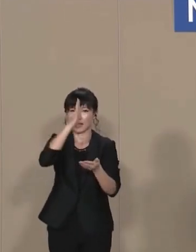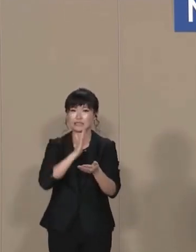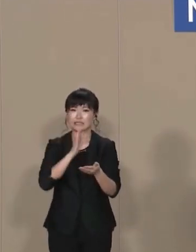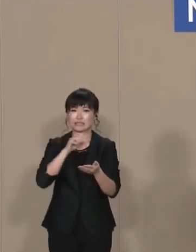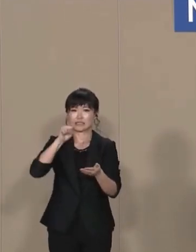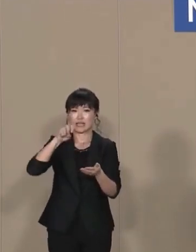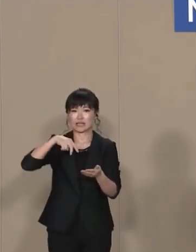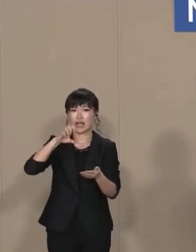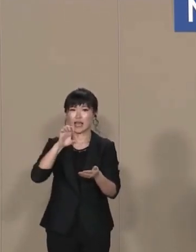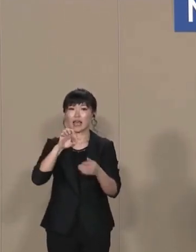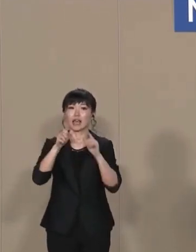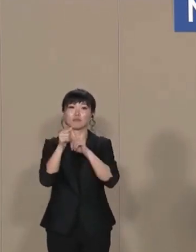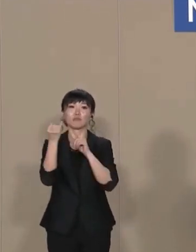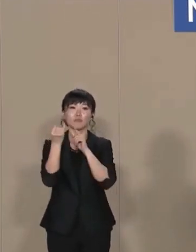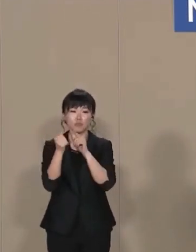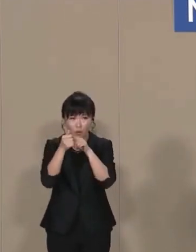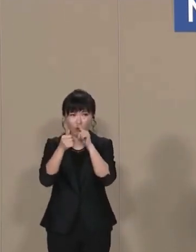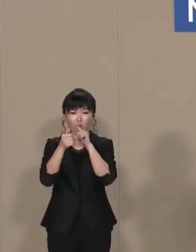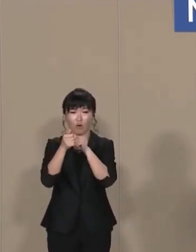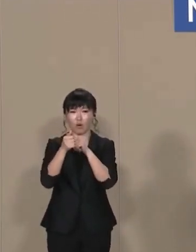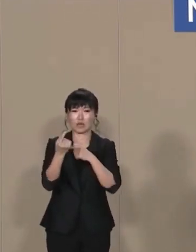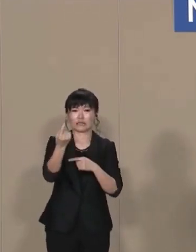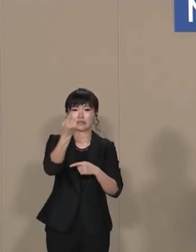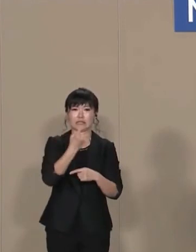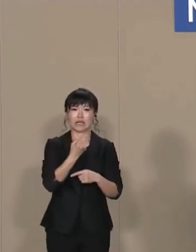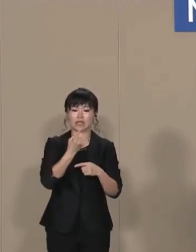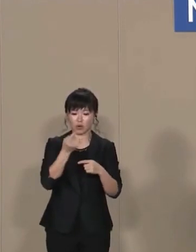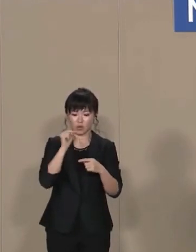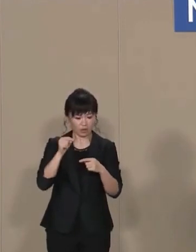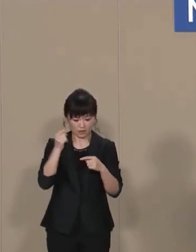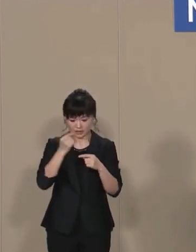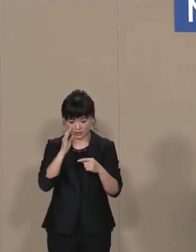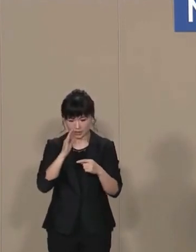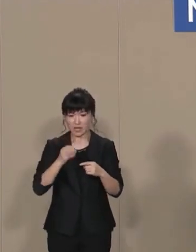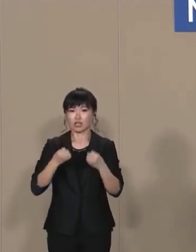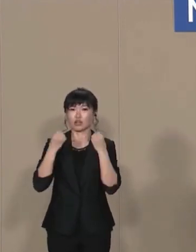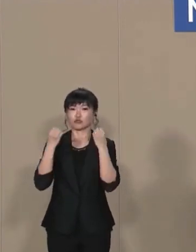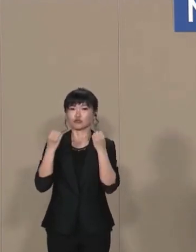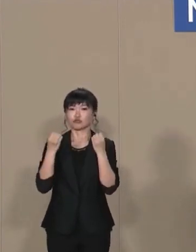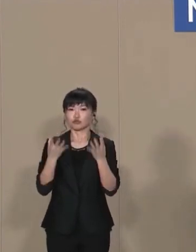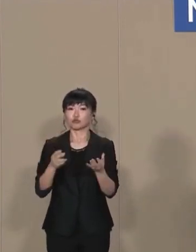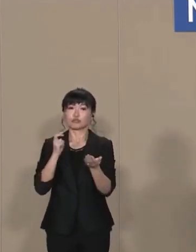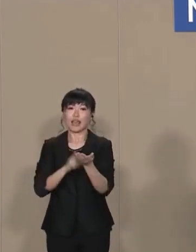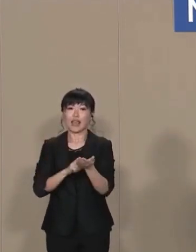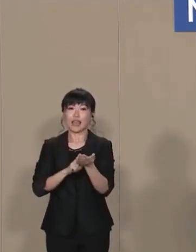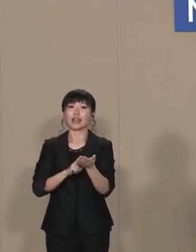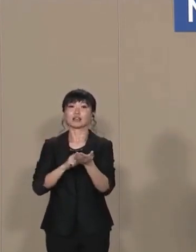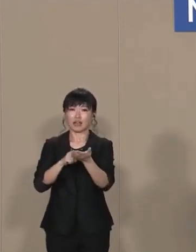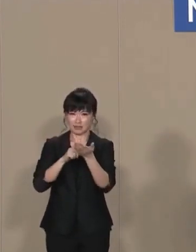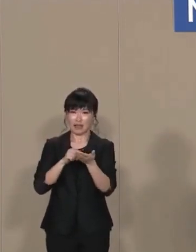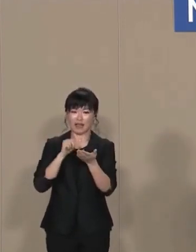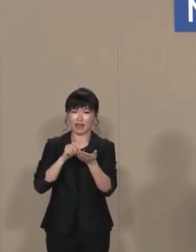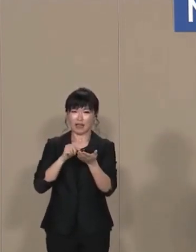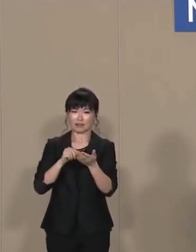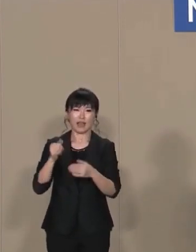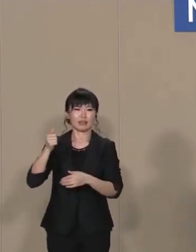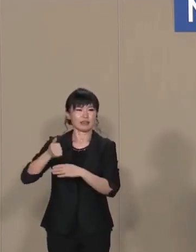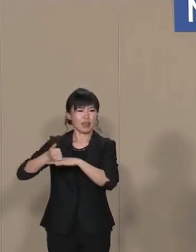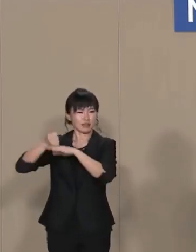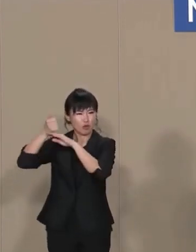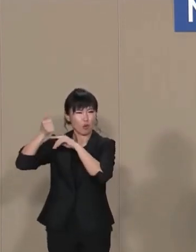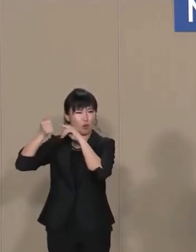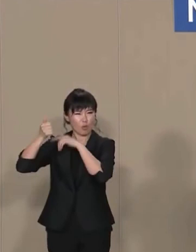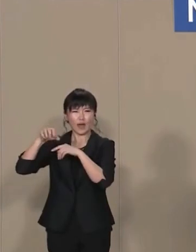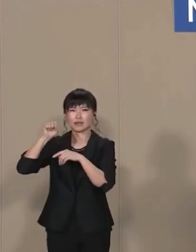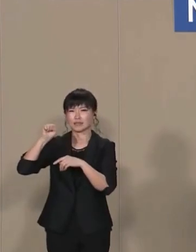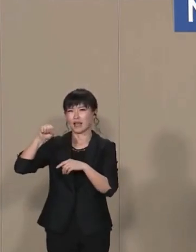政調会長も統一教会の集会に祝電を打っていました政権与党の中枢が天皇はサタンという朝鮮人